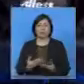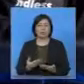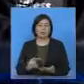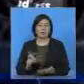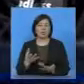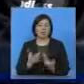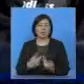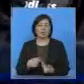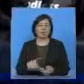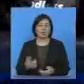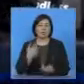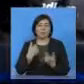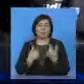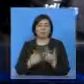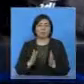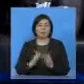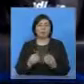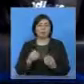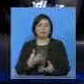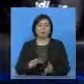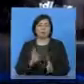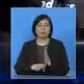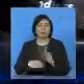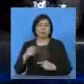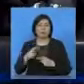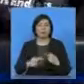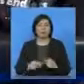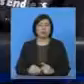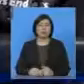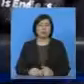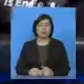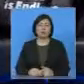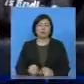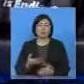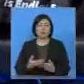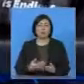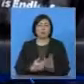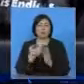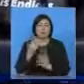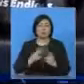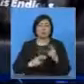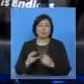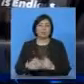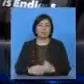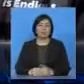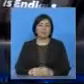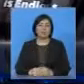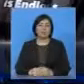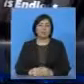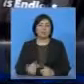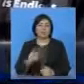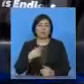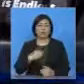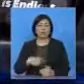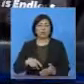он, когда ты просто без настроения, он любым методом поднимет тебе настроение. Он себе